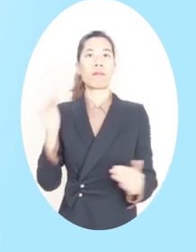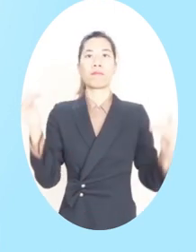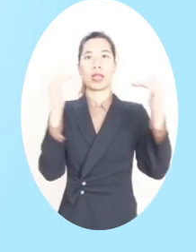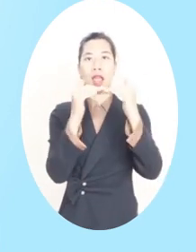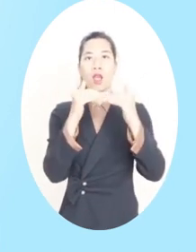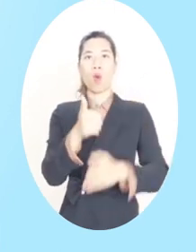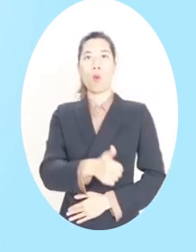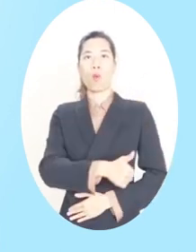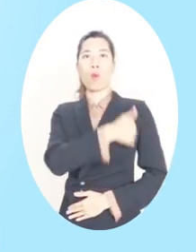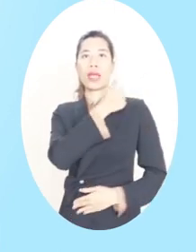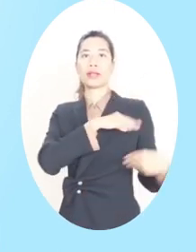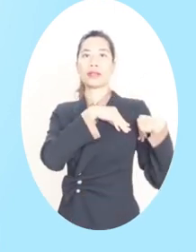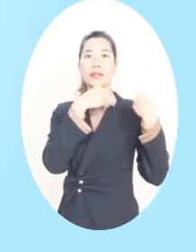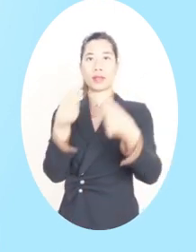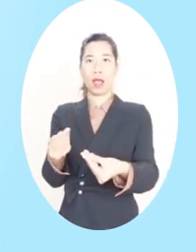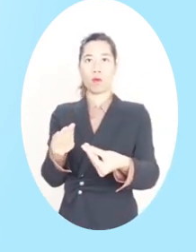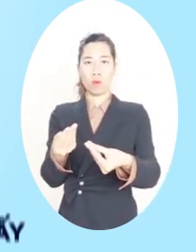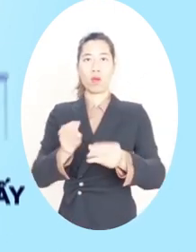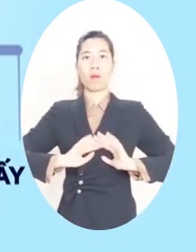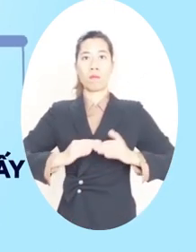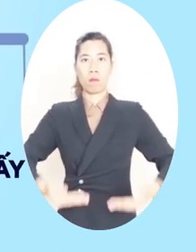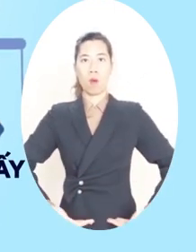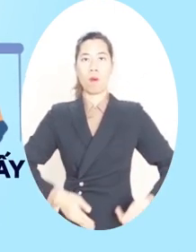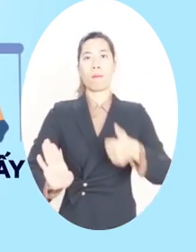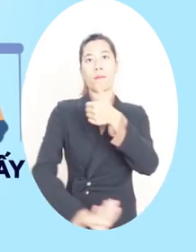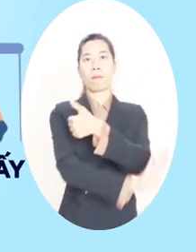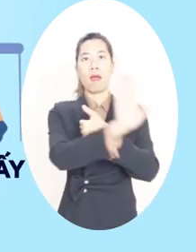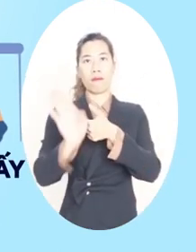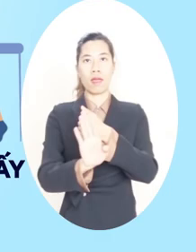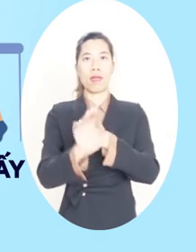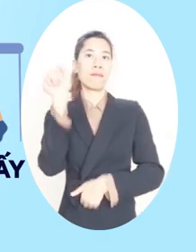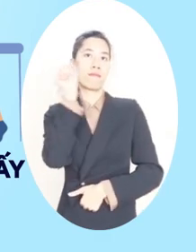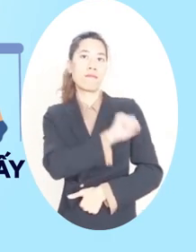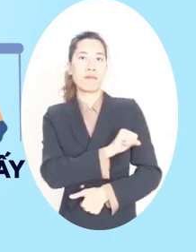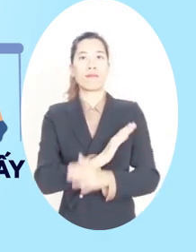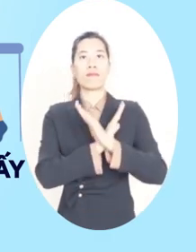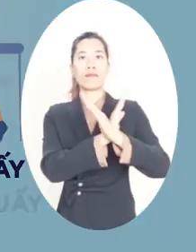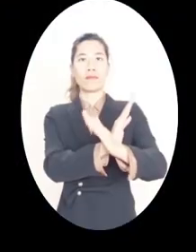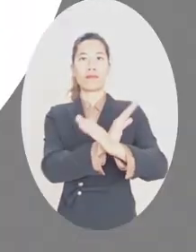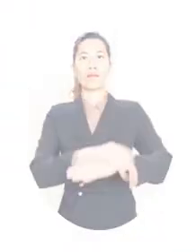lao động, tăng cường các biện pháp bảo vệ thai sản, phòng chống quấy rối tình dục ở nơi làm việc.